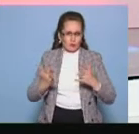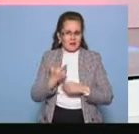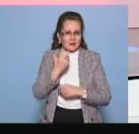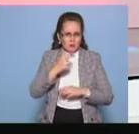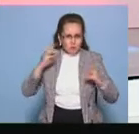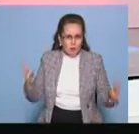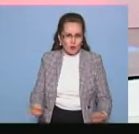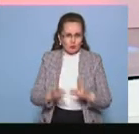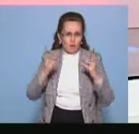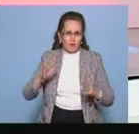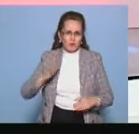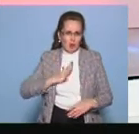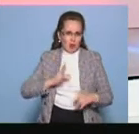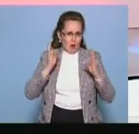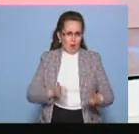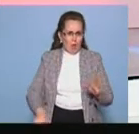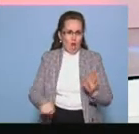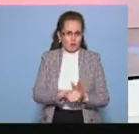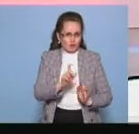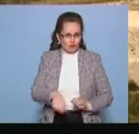и погибшие. Роман Вагинов продолжит.